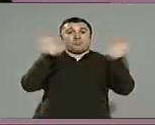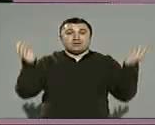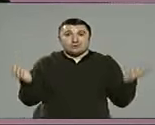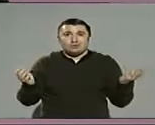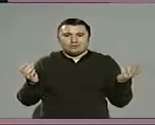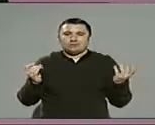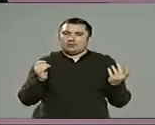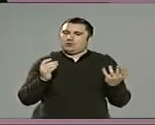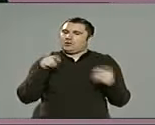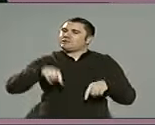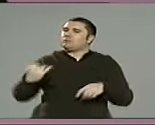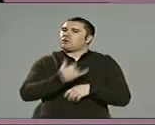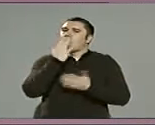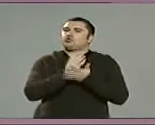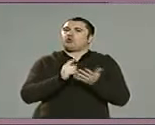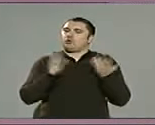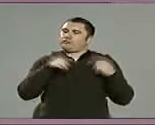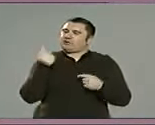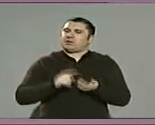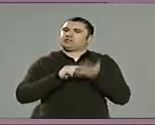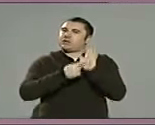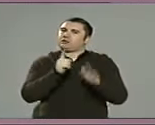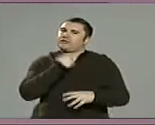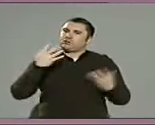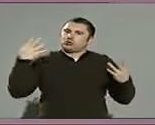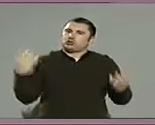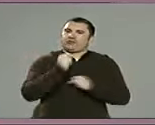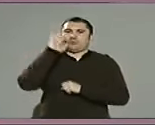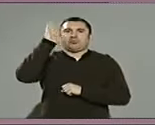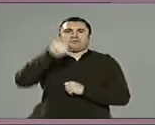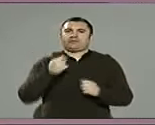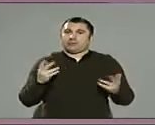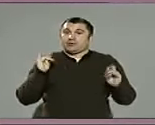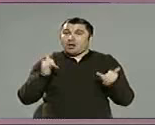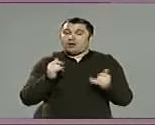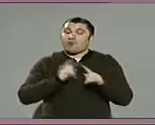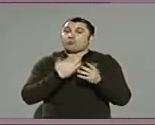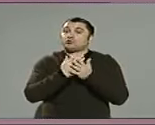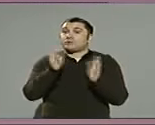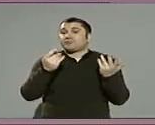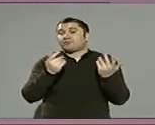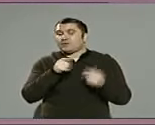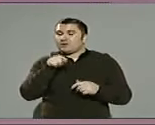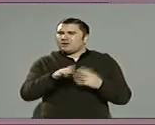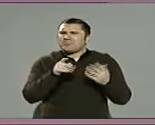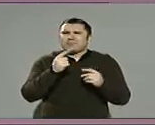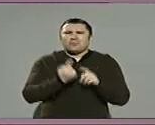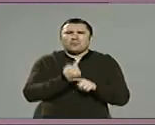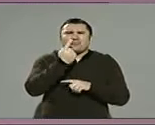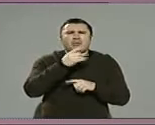gezeigt, dass wir das praktisch auch können. Es ist unser Verhandlungserfolg, dass aus diesen